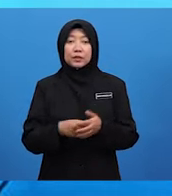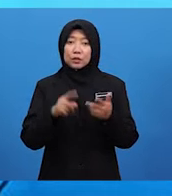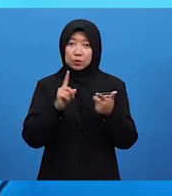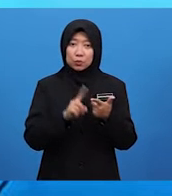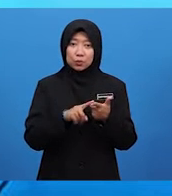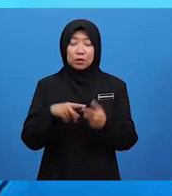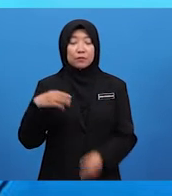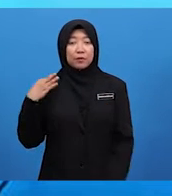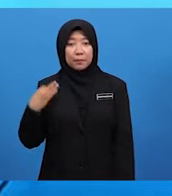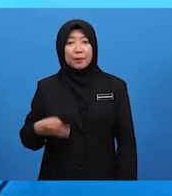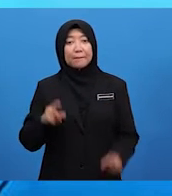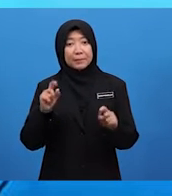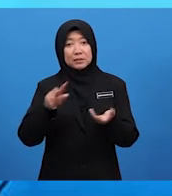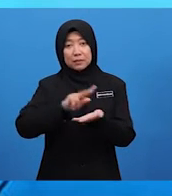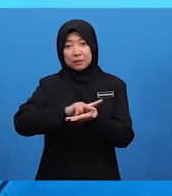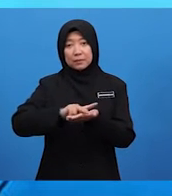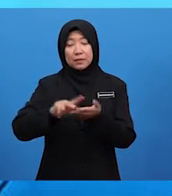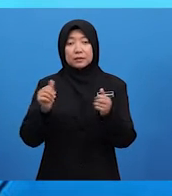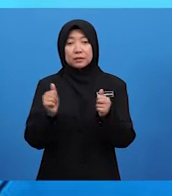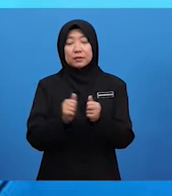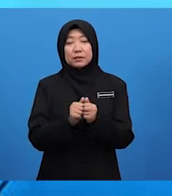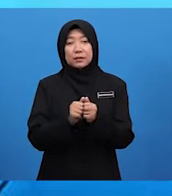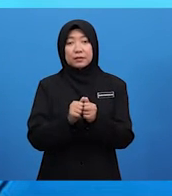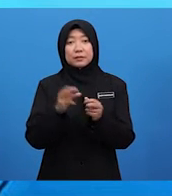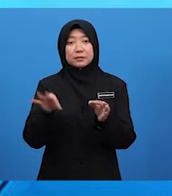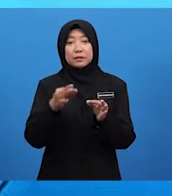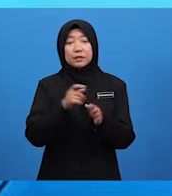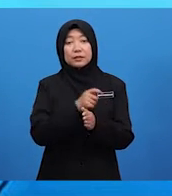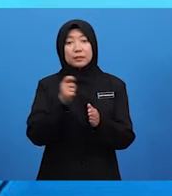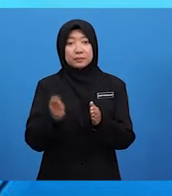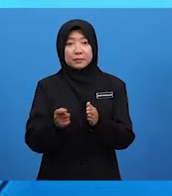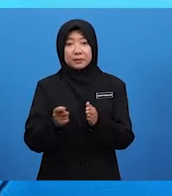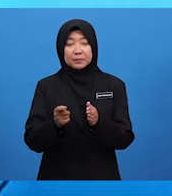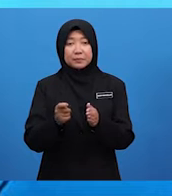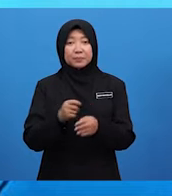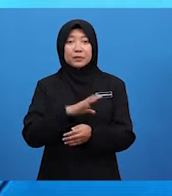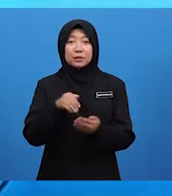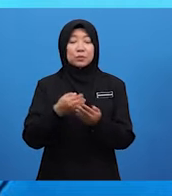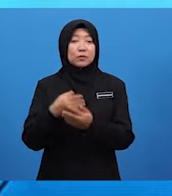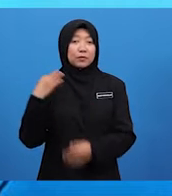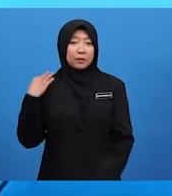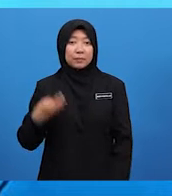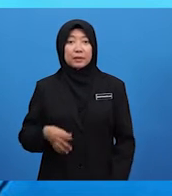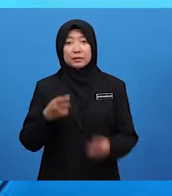tersebut hendaklah dikemaskan dengan jahitan tepi di sekeliling fabrik yang telah digunting.